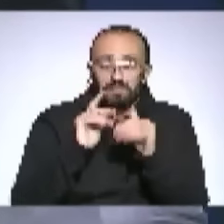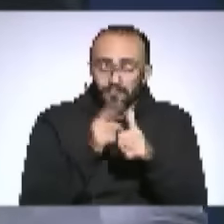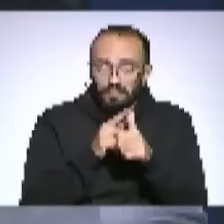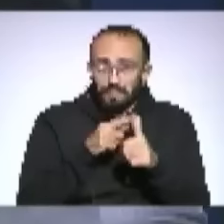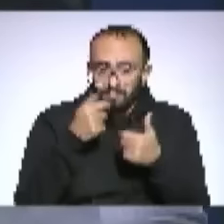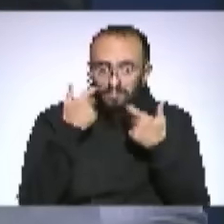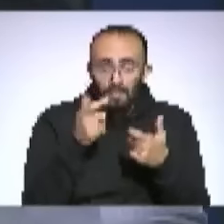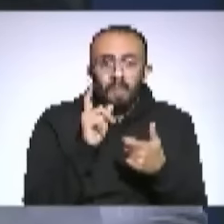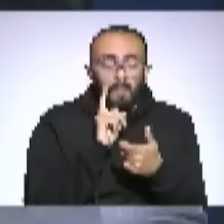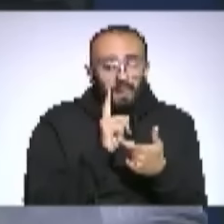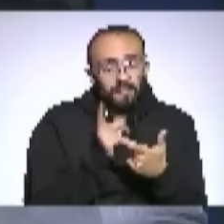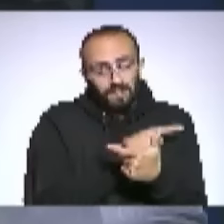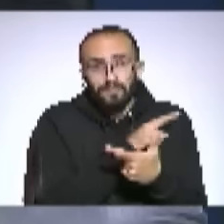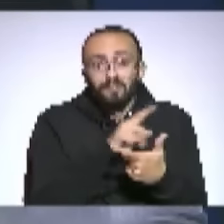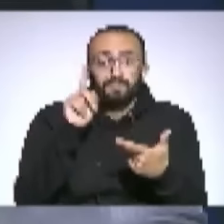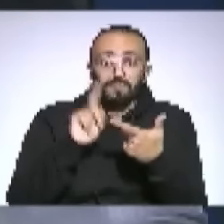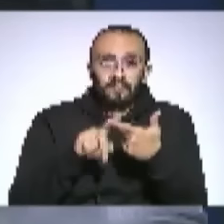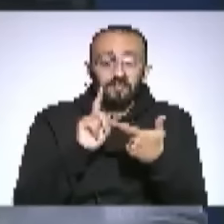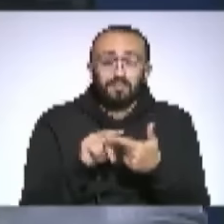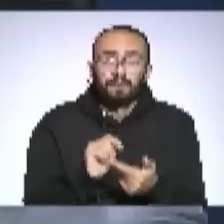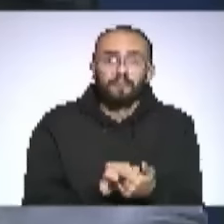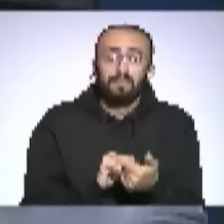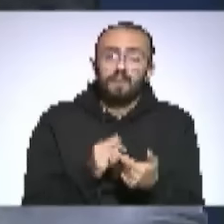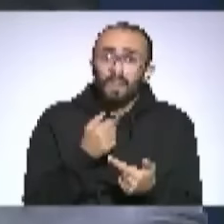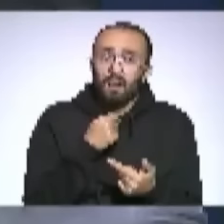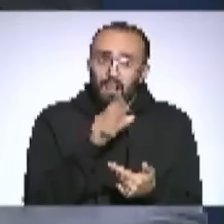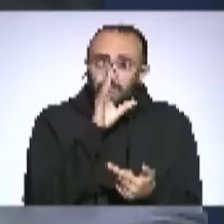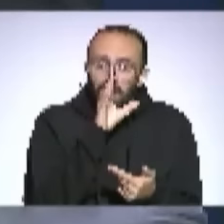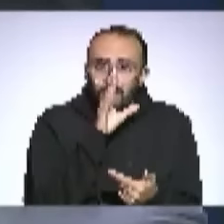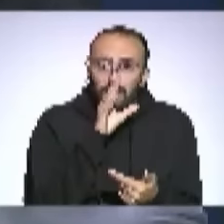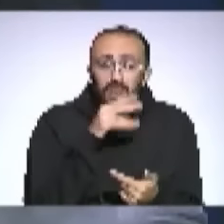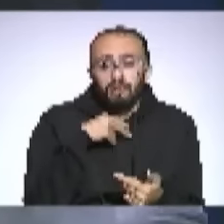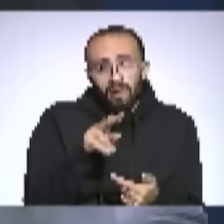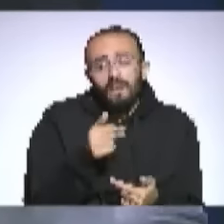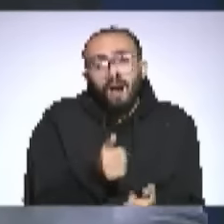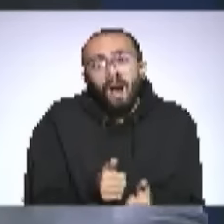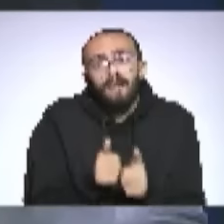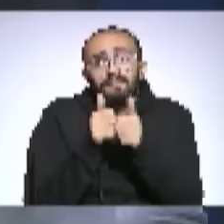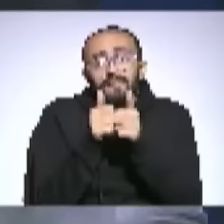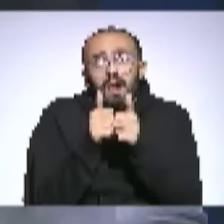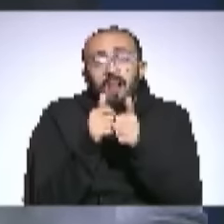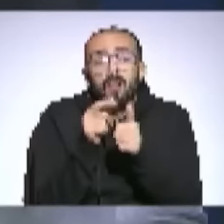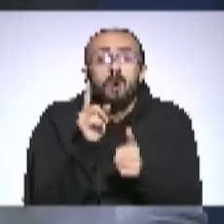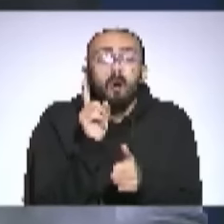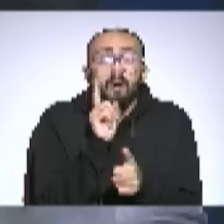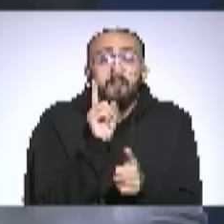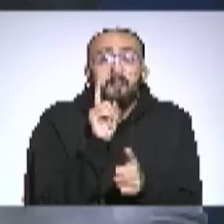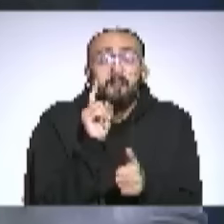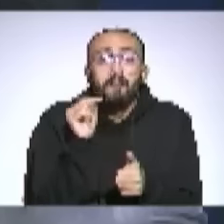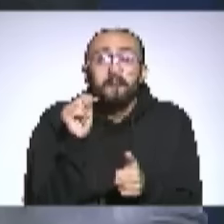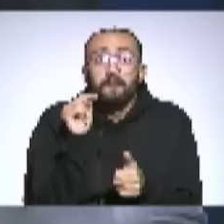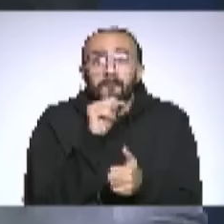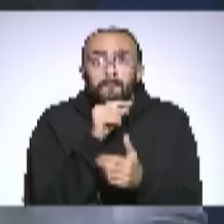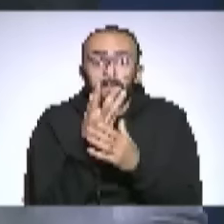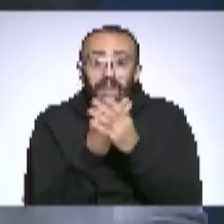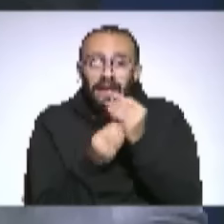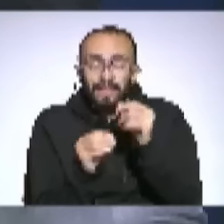النقطه التانيه انا الحقيقه بفضل ان ام الزوجه اللي